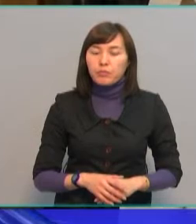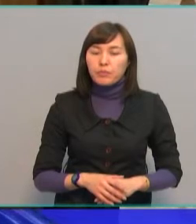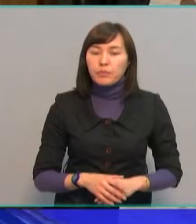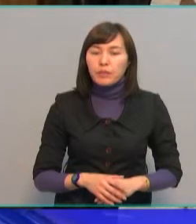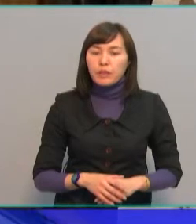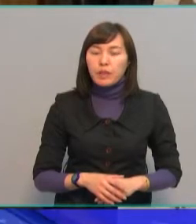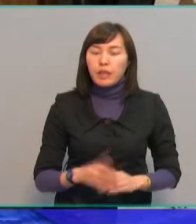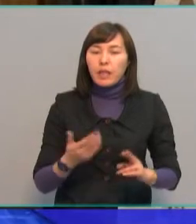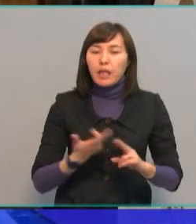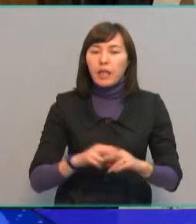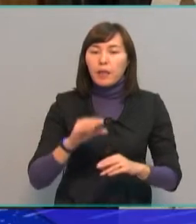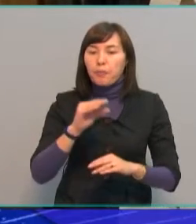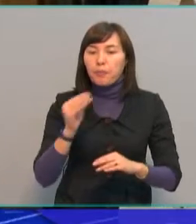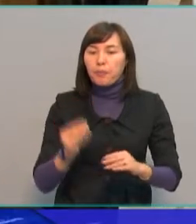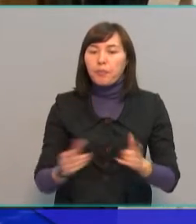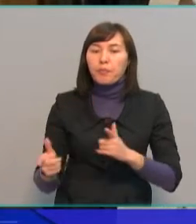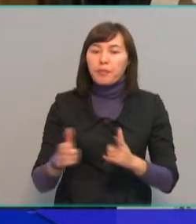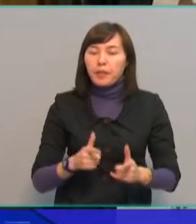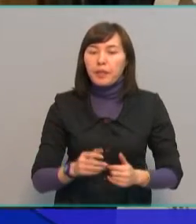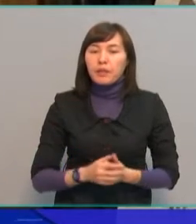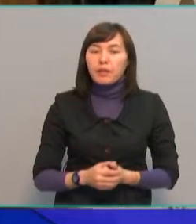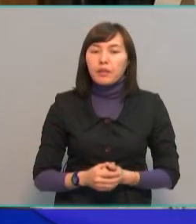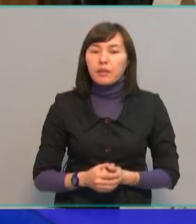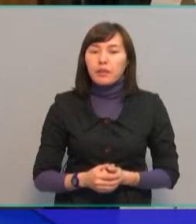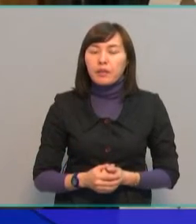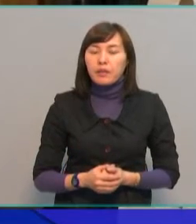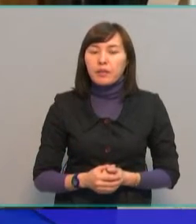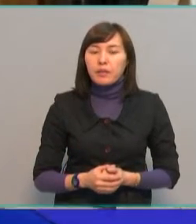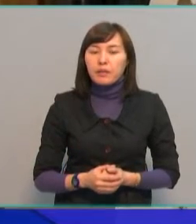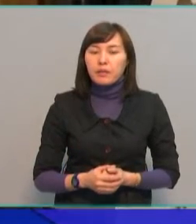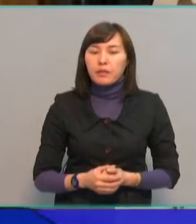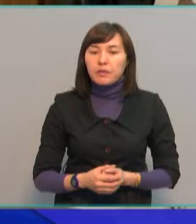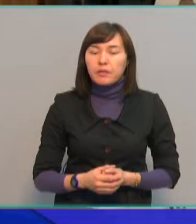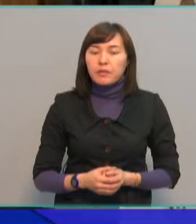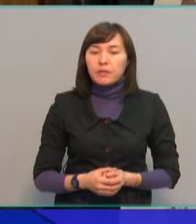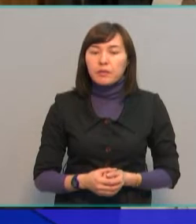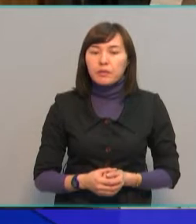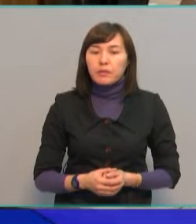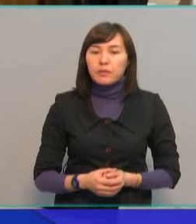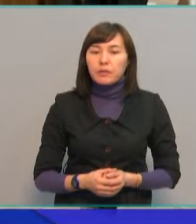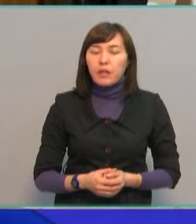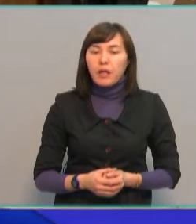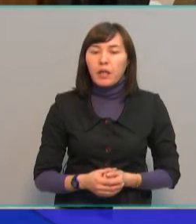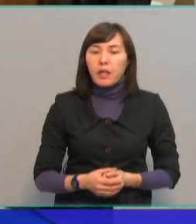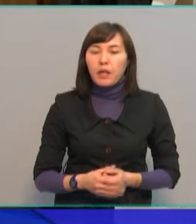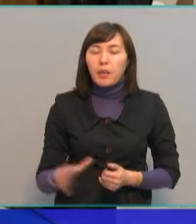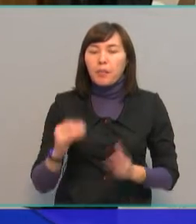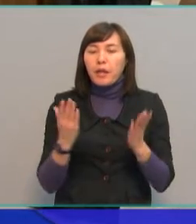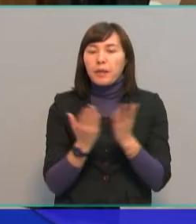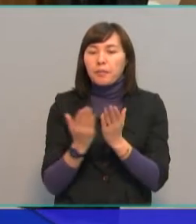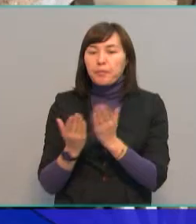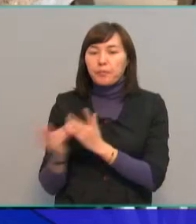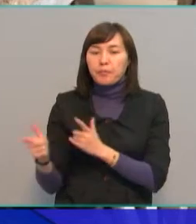жалпыман жинау ғой. Мына жерін шауып кетіру керек жаңа пышақтармен. Одан мына бір біріне сәйкестендіріп жинау керек